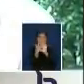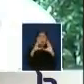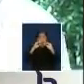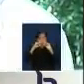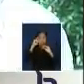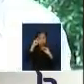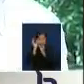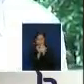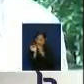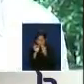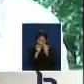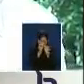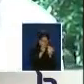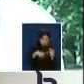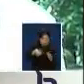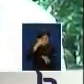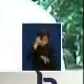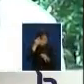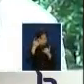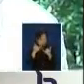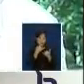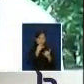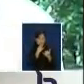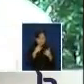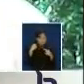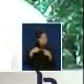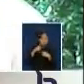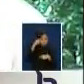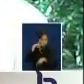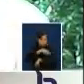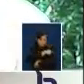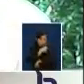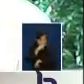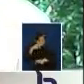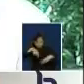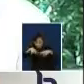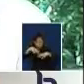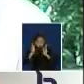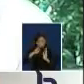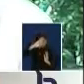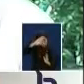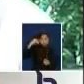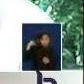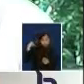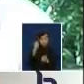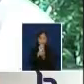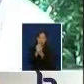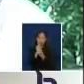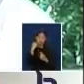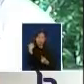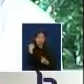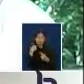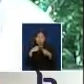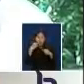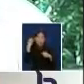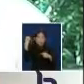ล้วก็มีมาตรการตอนนี้ก็ยังเช็คนะเวลาเข้าออกว่ามีคนไข้ประเภทนี้หรือไม ่ นะก็มีน้อยรายนะเพราะว่าโดยปกติเนี่ยเพื่อนบ้านของเรา